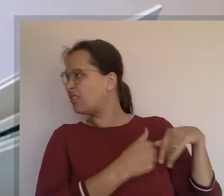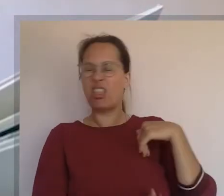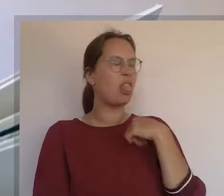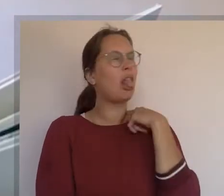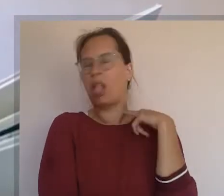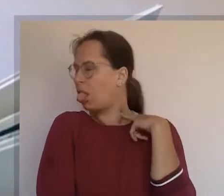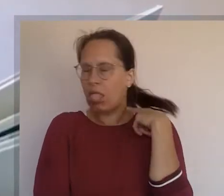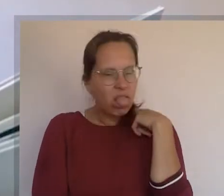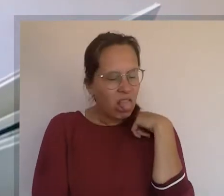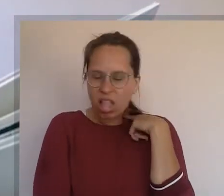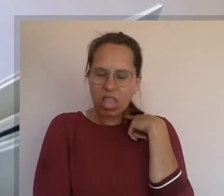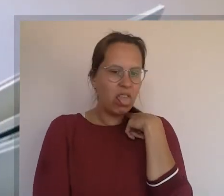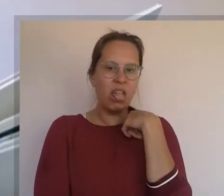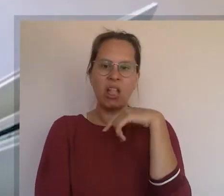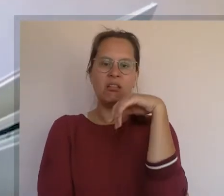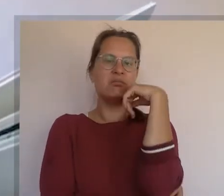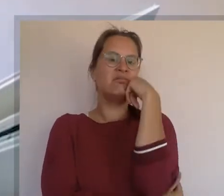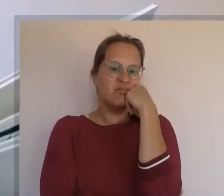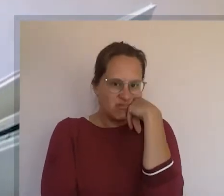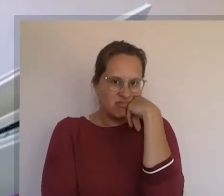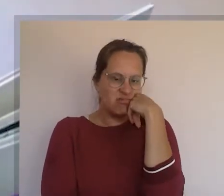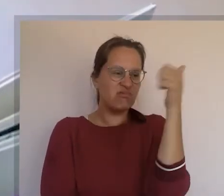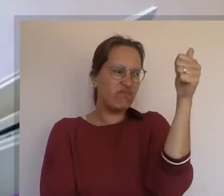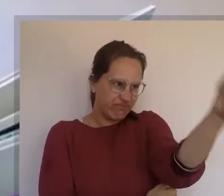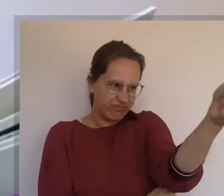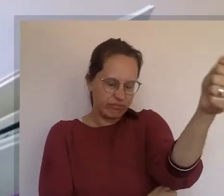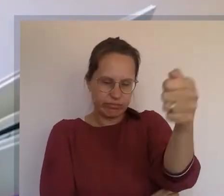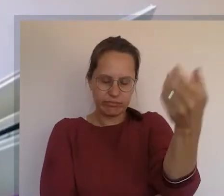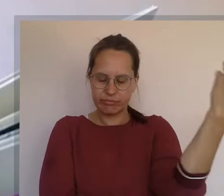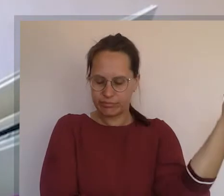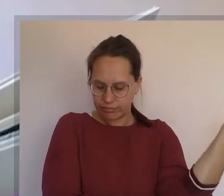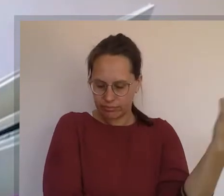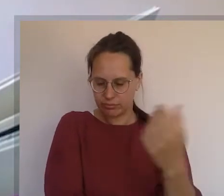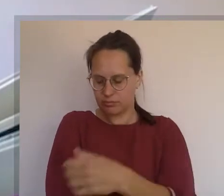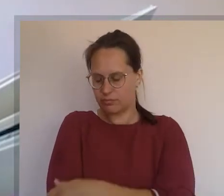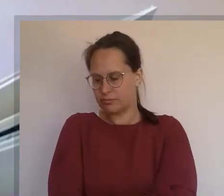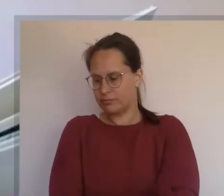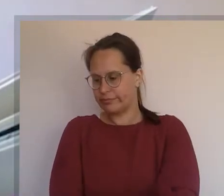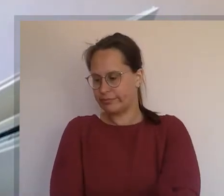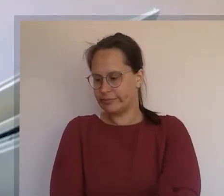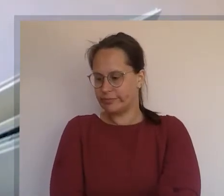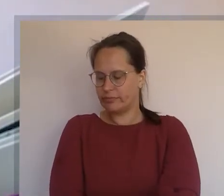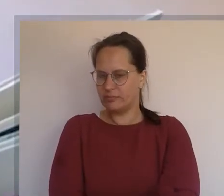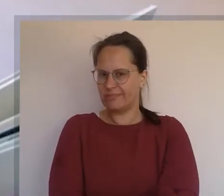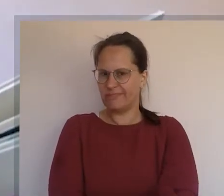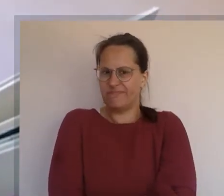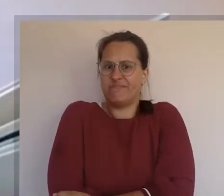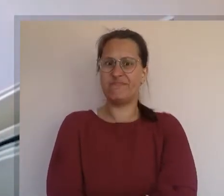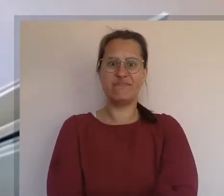virus. Daar heb ik helemaal geen zin in. Ze sapt gauw de tv weer uit. Maar